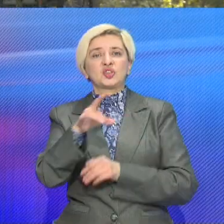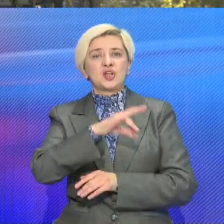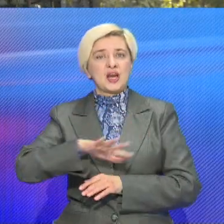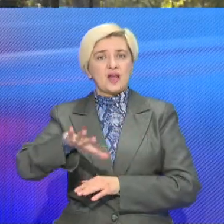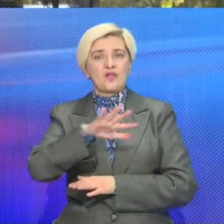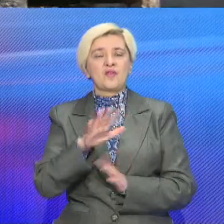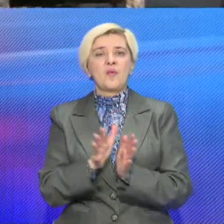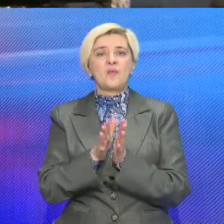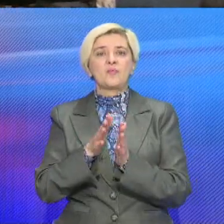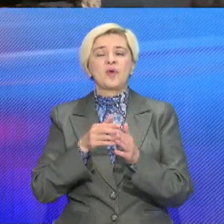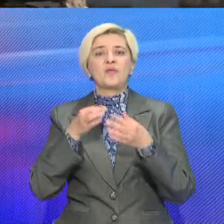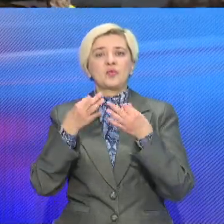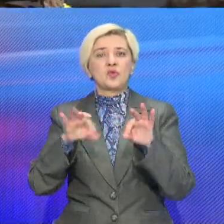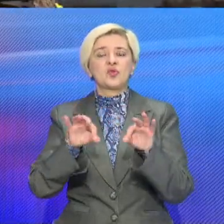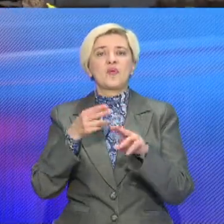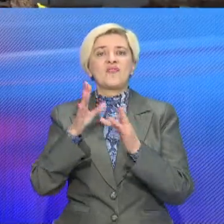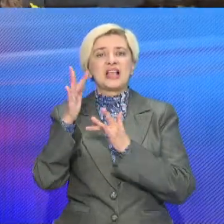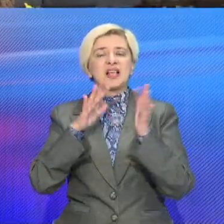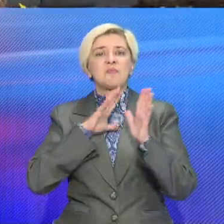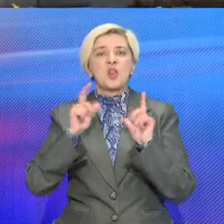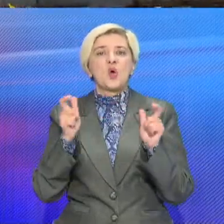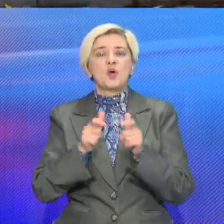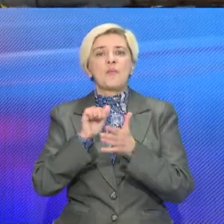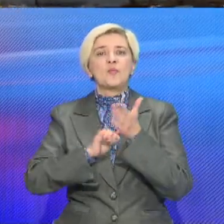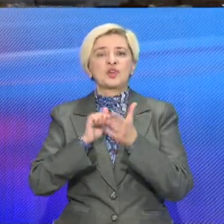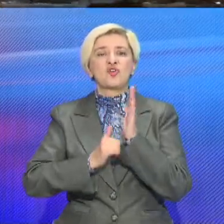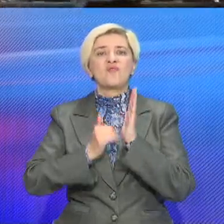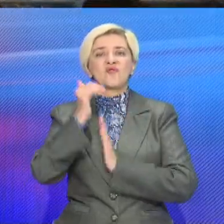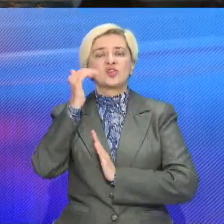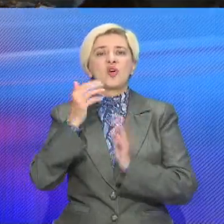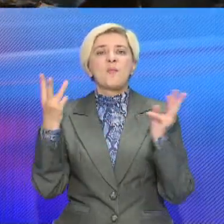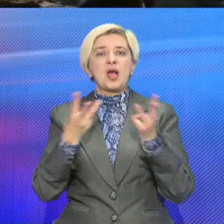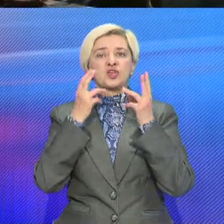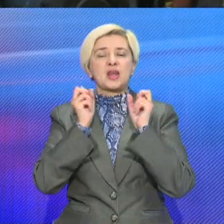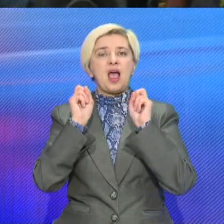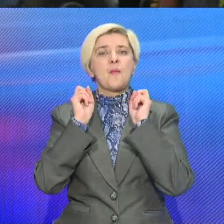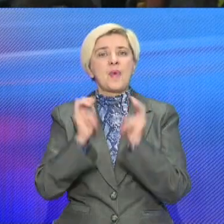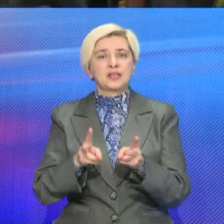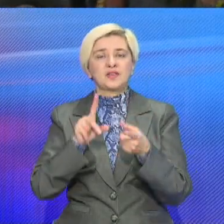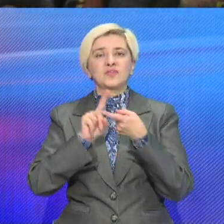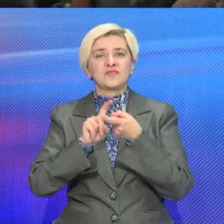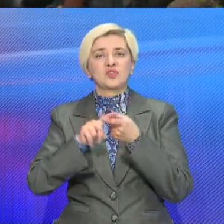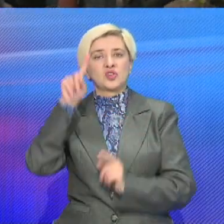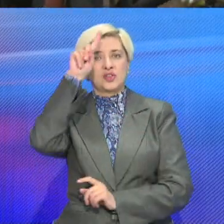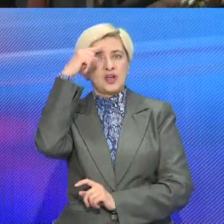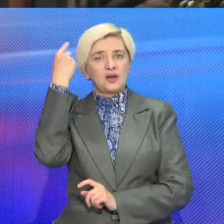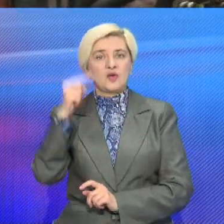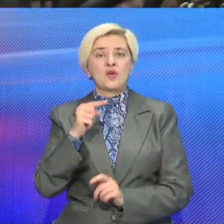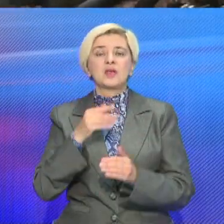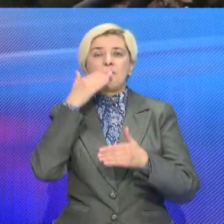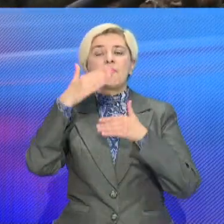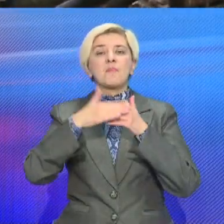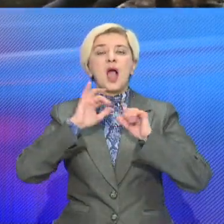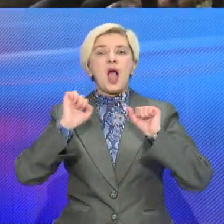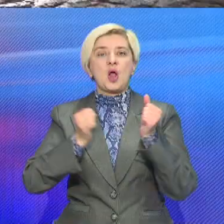час доступ до лесов был обмежеваны с причины высокого класса пожаронебезпеки, обвещенного у сувязи со спекой. С надыходом